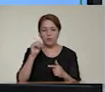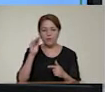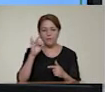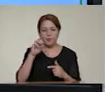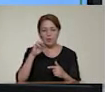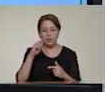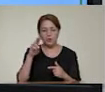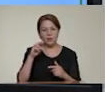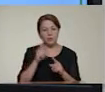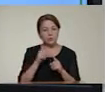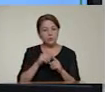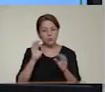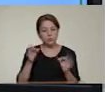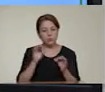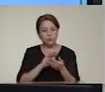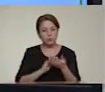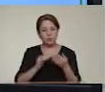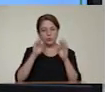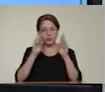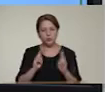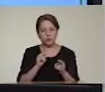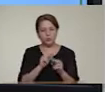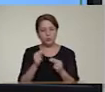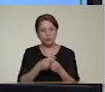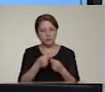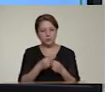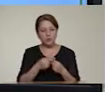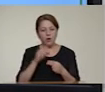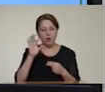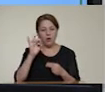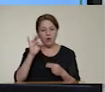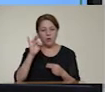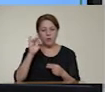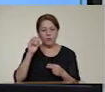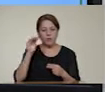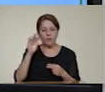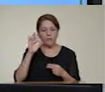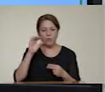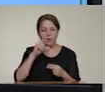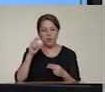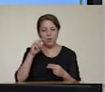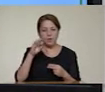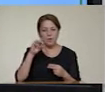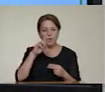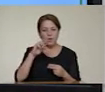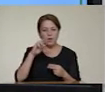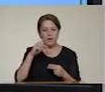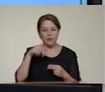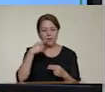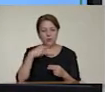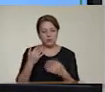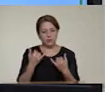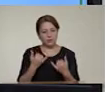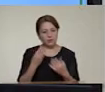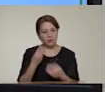yozish qoidalarini o'rgansak, orfoepiyada biz talaffuz me'yorlarini o'rganamiz. Shu bilan